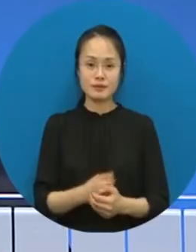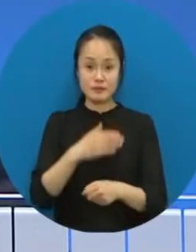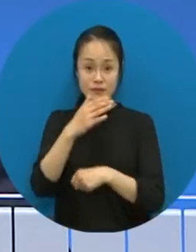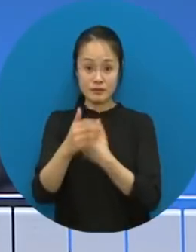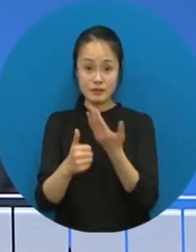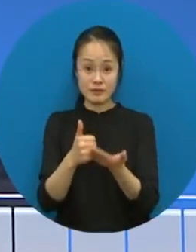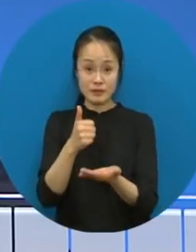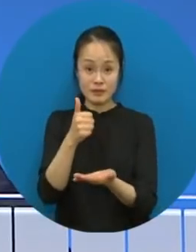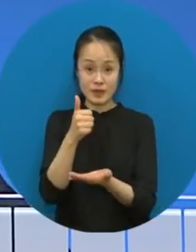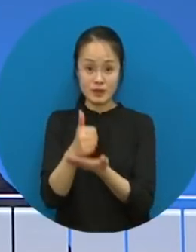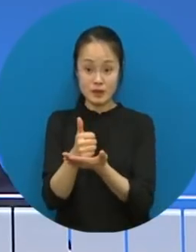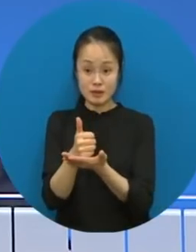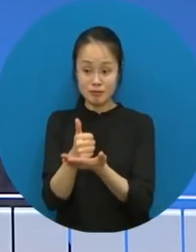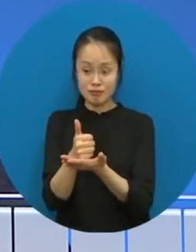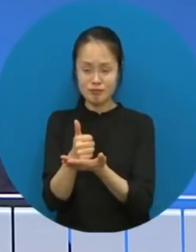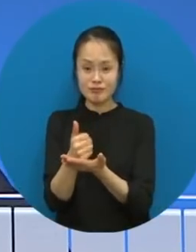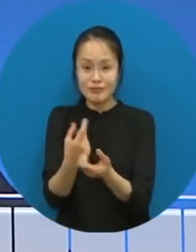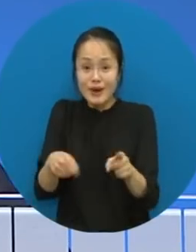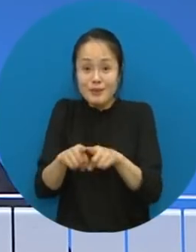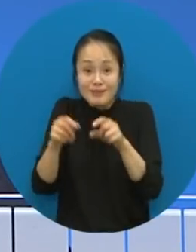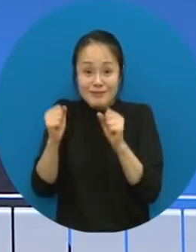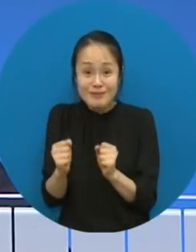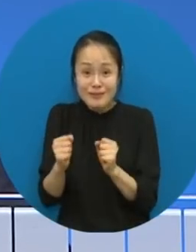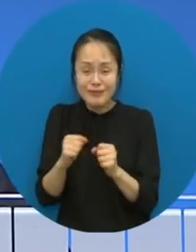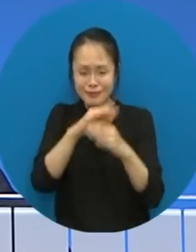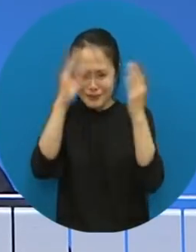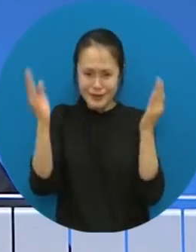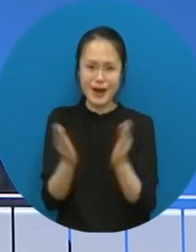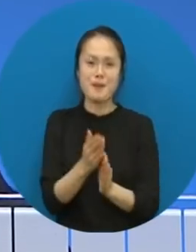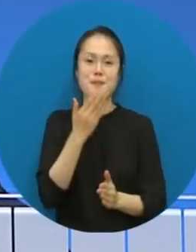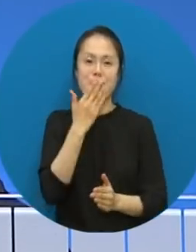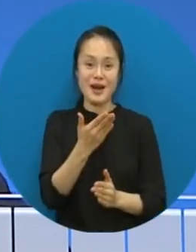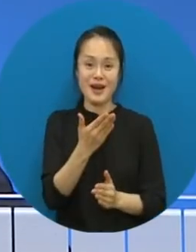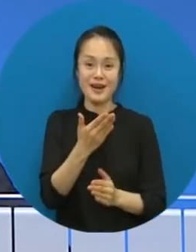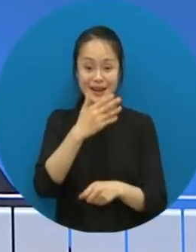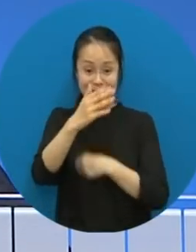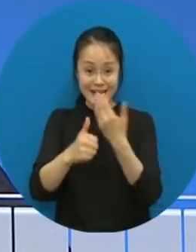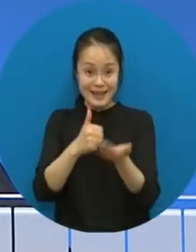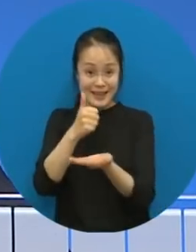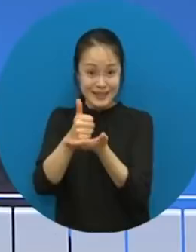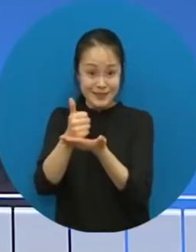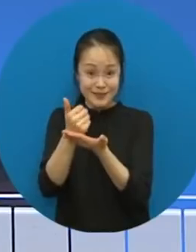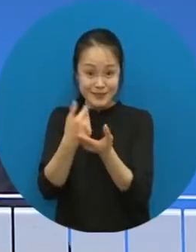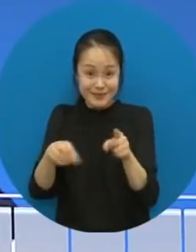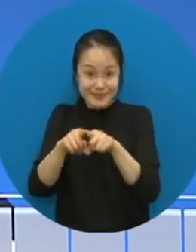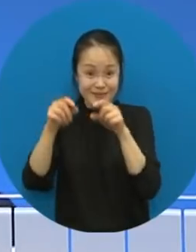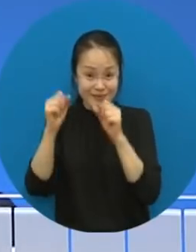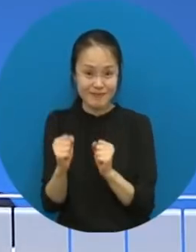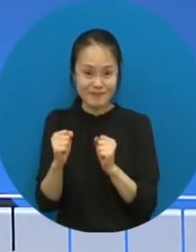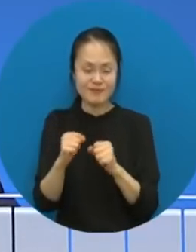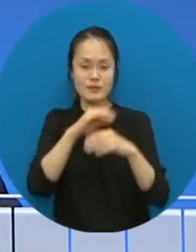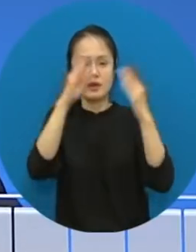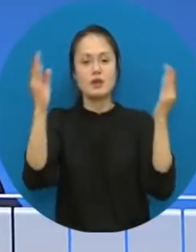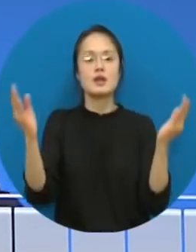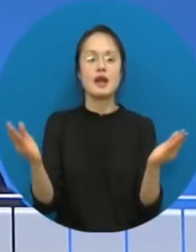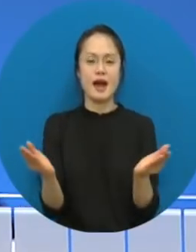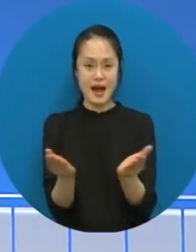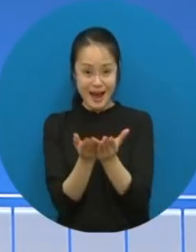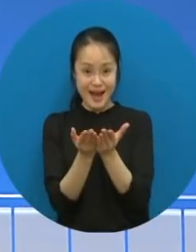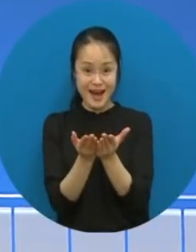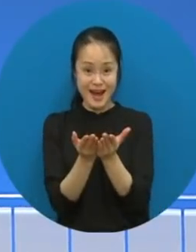하나님이시면 더 됩니다. 한번 해볼까요? 하나님이시면 다